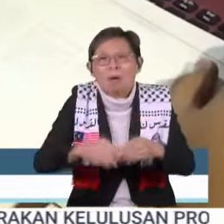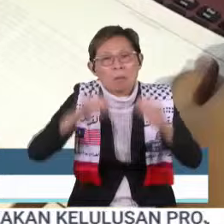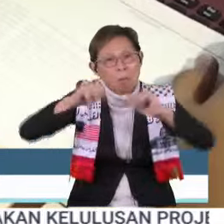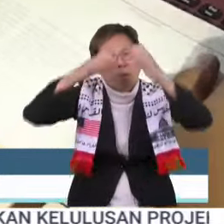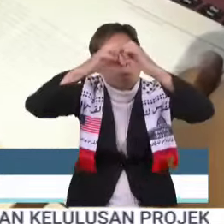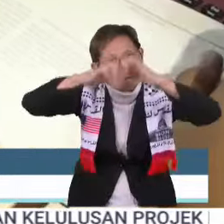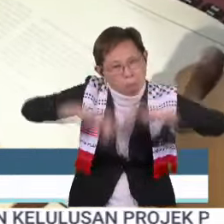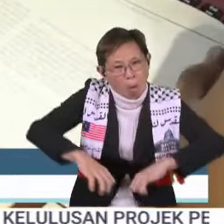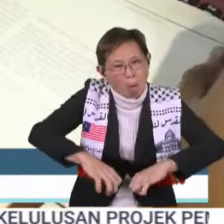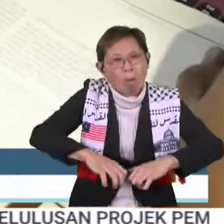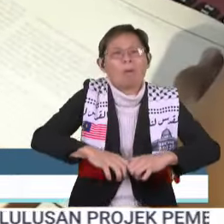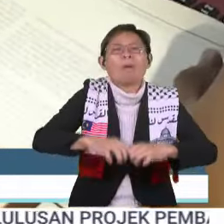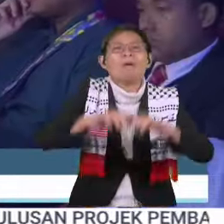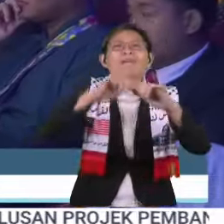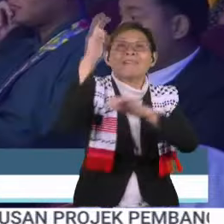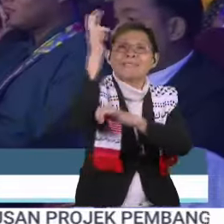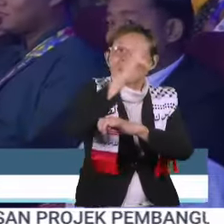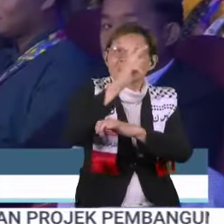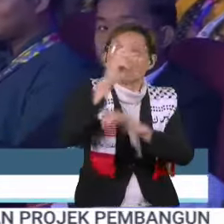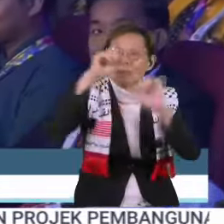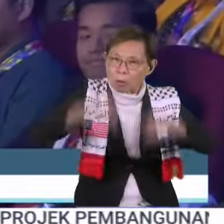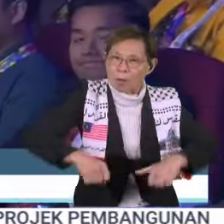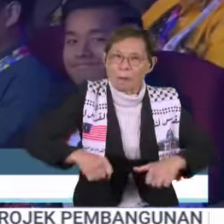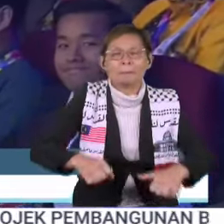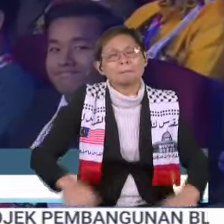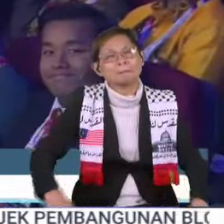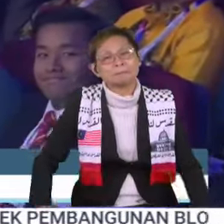menjatuhkan institusi kerajaan.